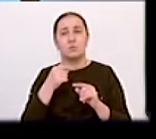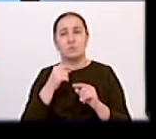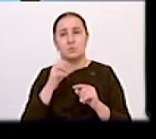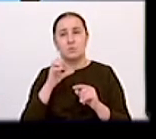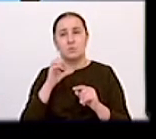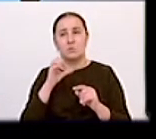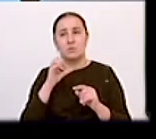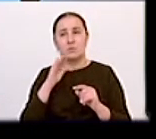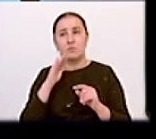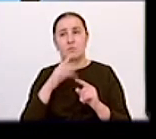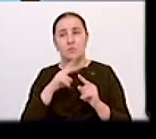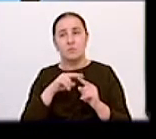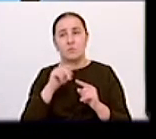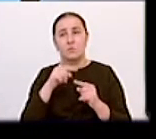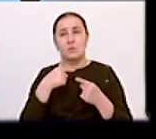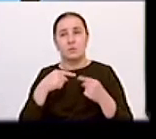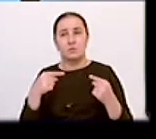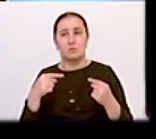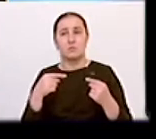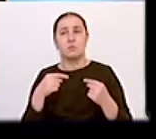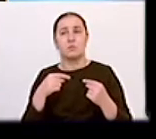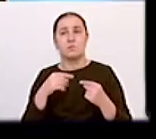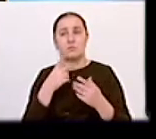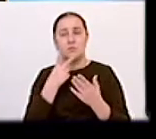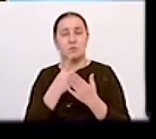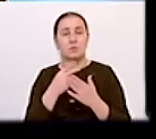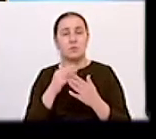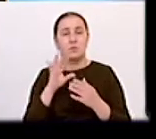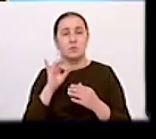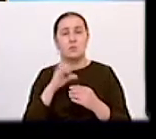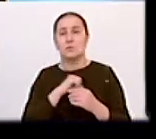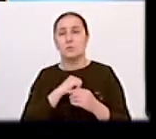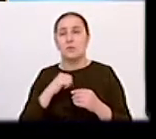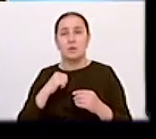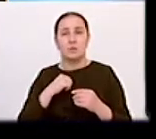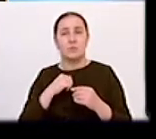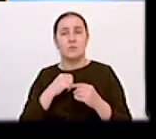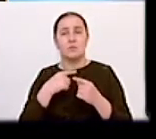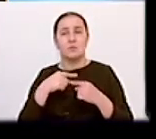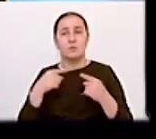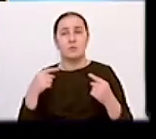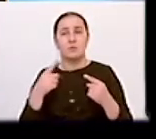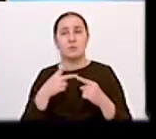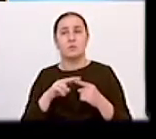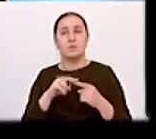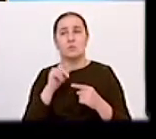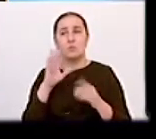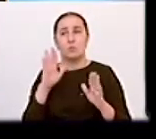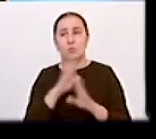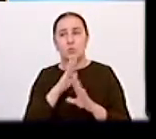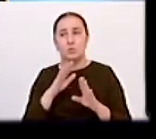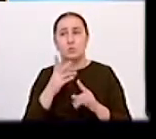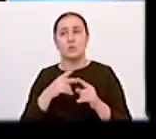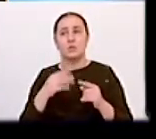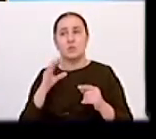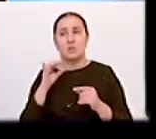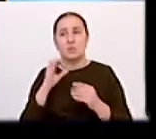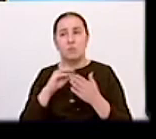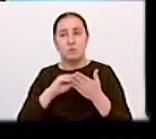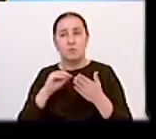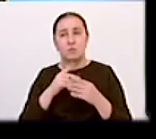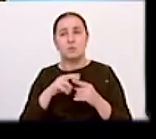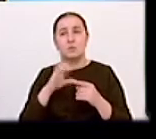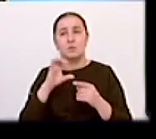тире, различных видах искусства. О самых различных видах искусства, музыке, живописи,